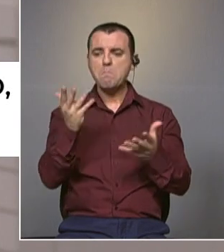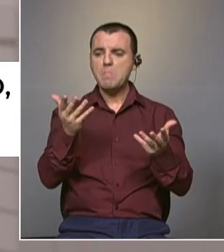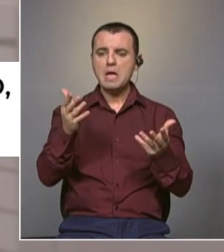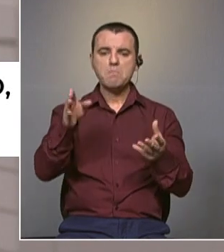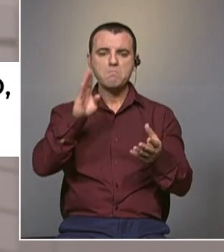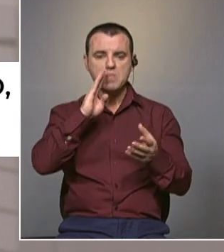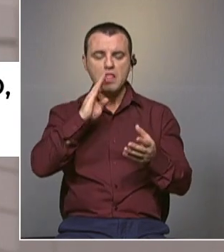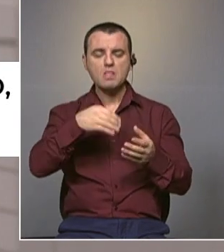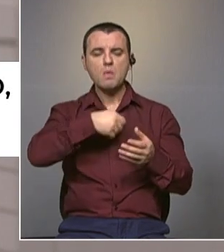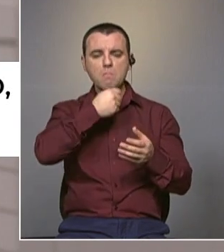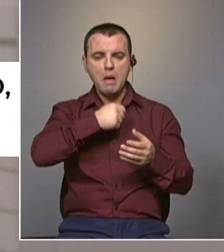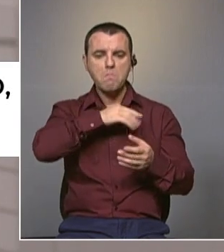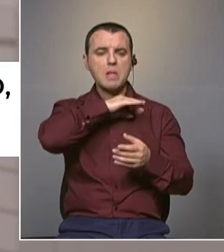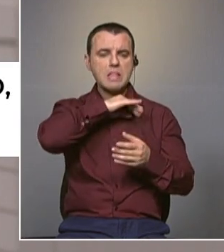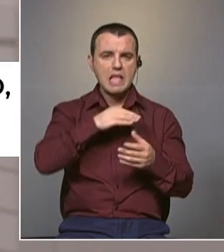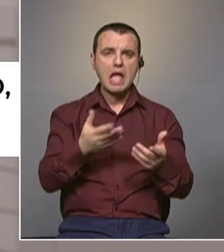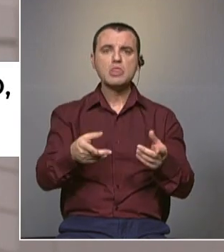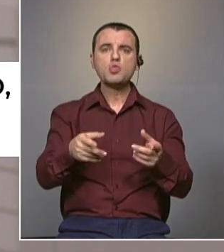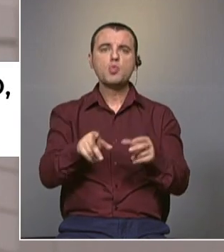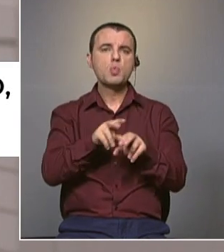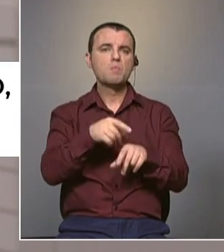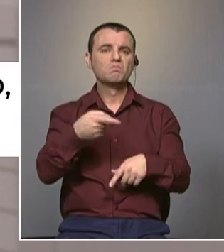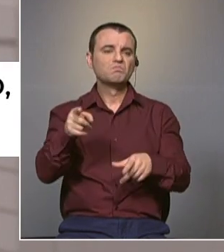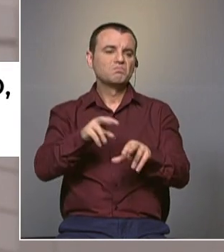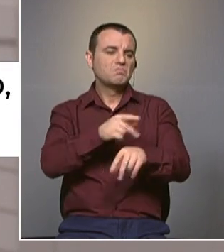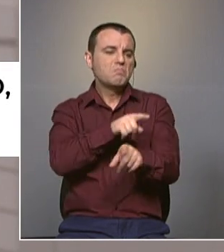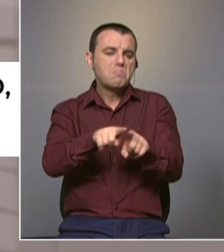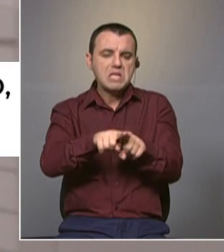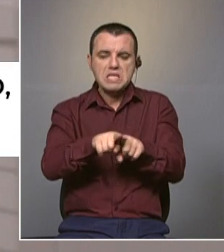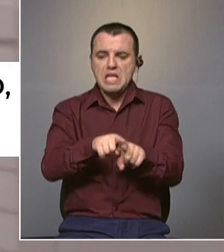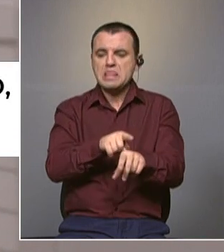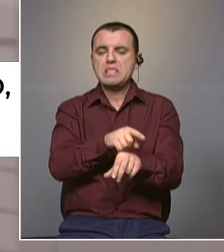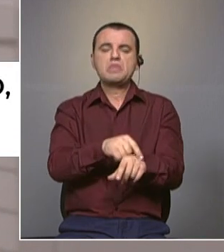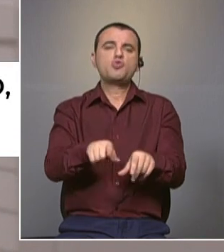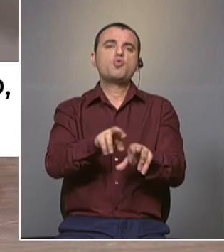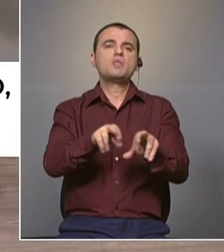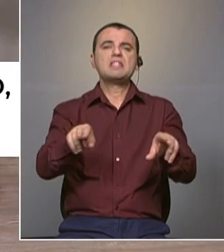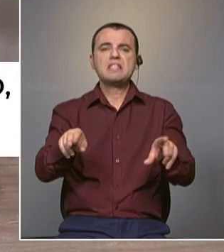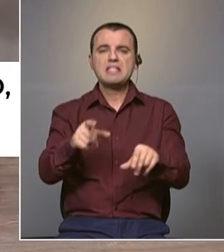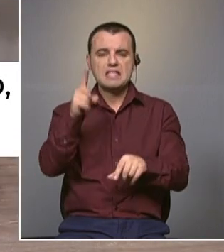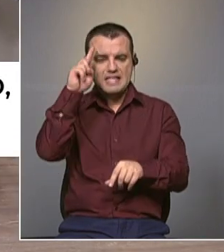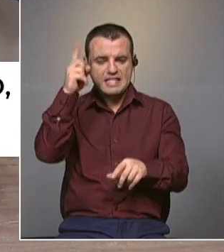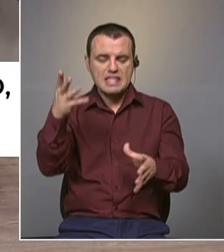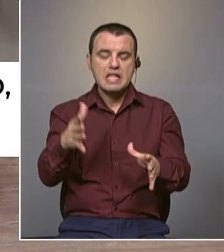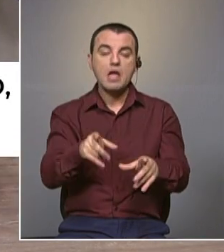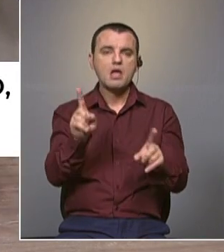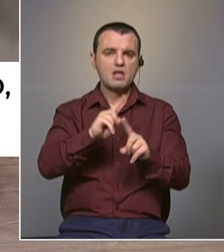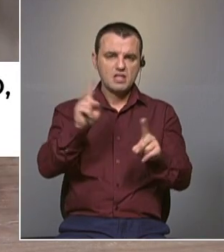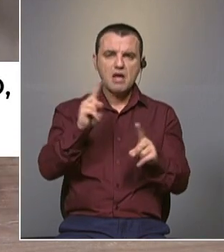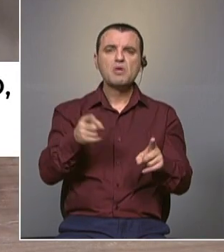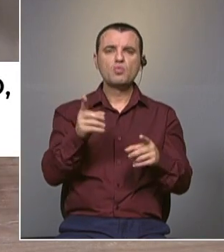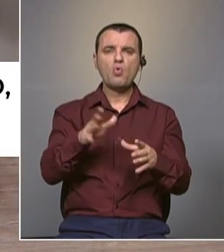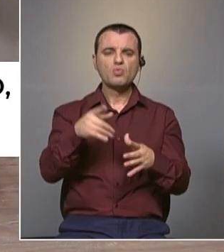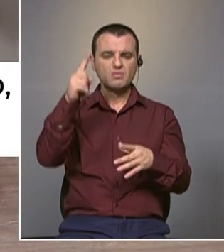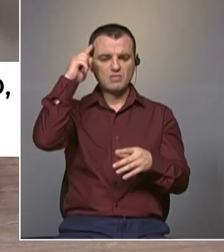татко, баба, дядо, сестричето, приятелчето, момичето от съседната къща. Няма го този глобализъм. Точно така.